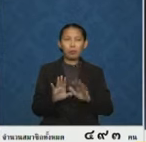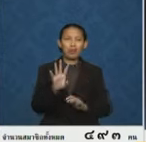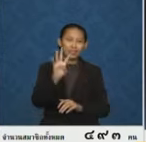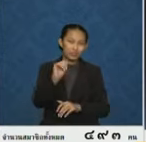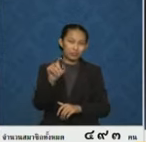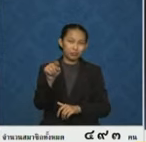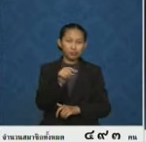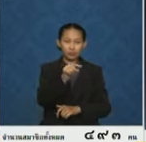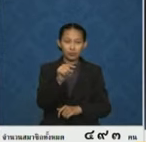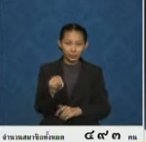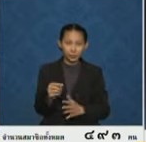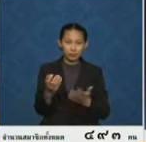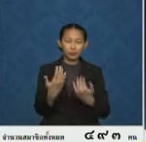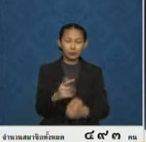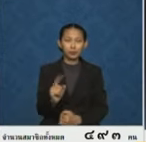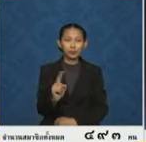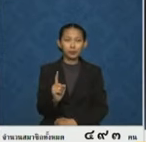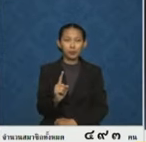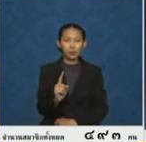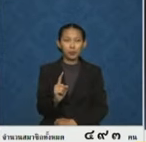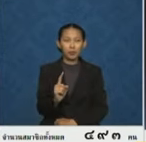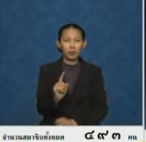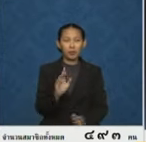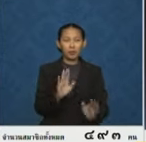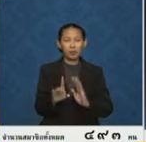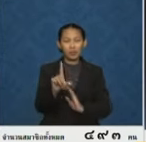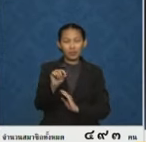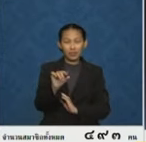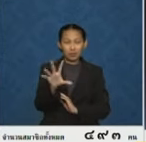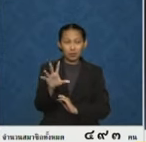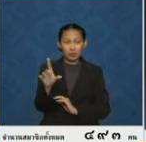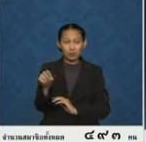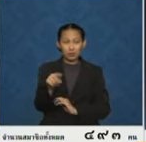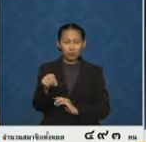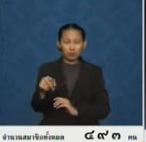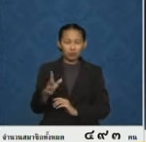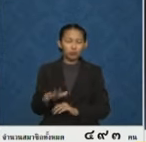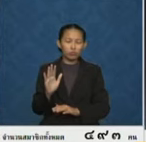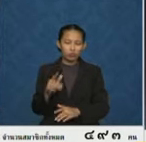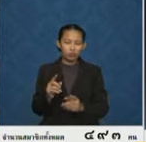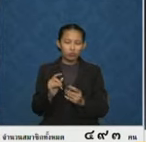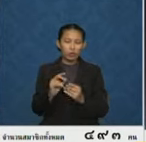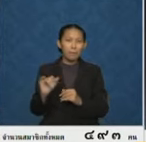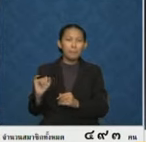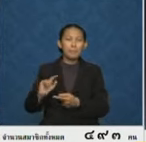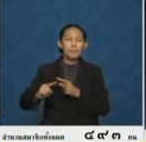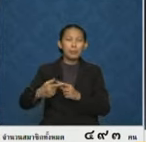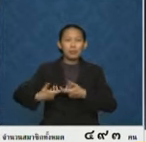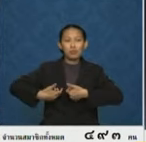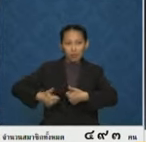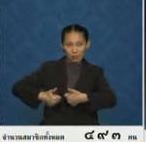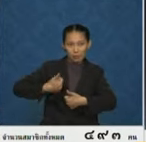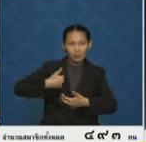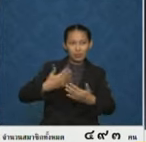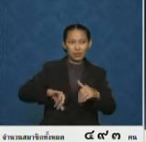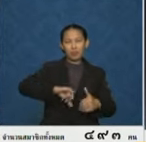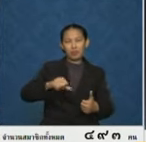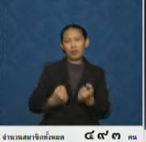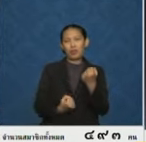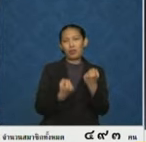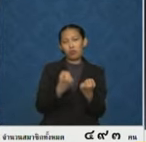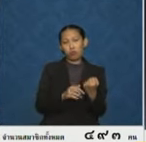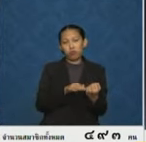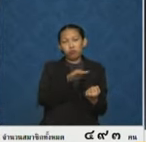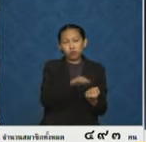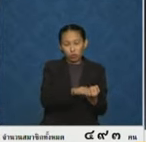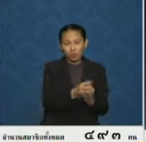ประธานครับและอีกส่วนหนึ่งที่เป็นส่วนใหญ่เนี่ย 25%ต้องให้คนรู้จักมารับขณะเดียวกันอีก 19%คือการต้องขับรถมาจอดครับ